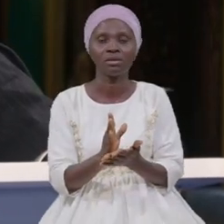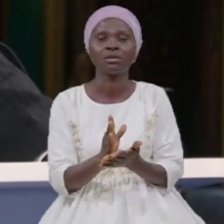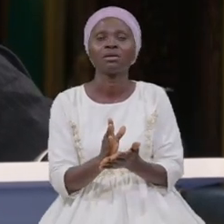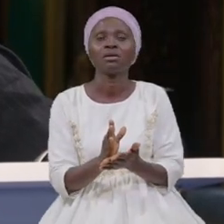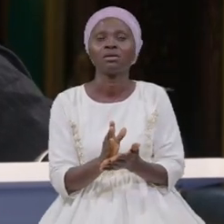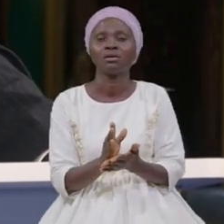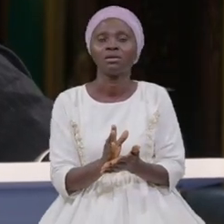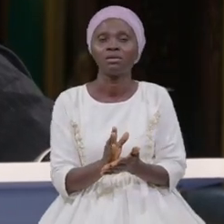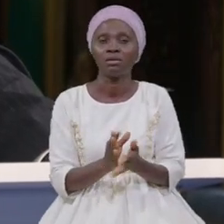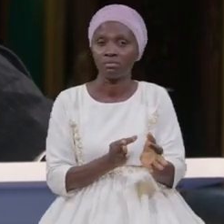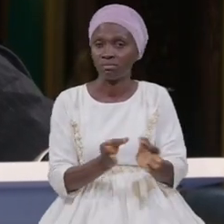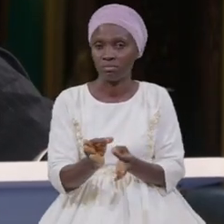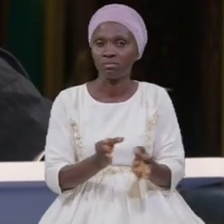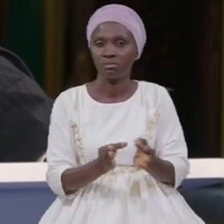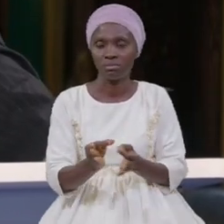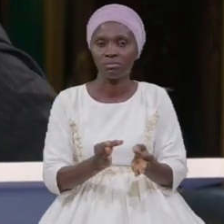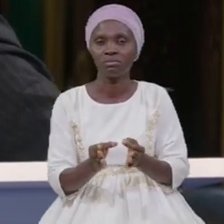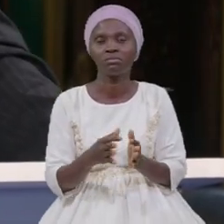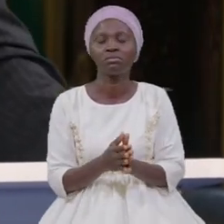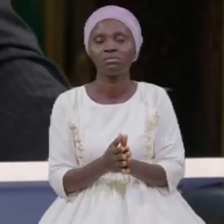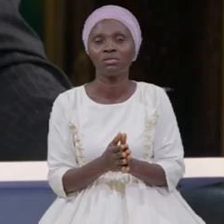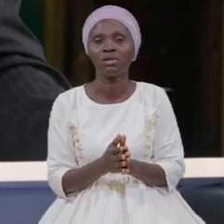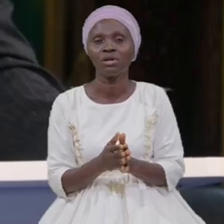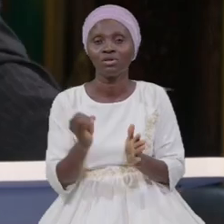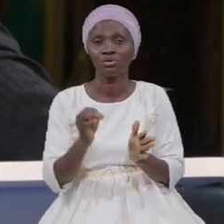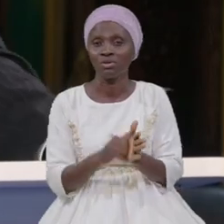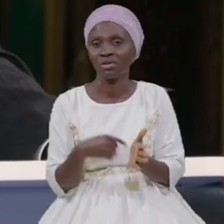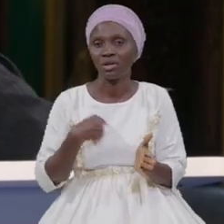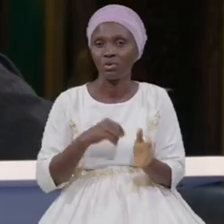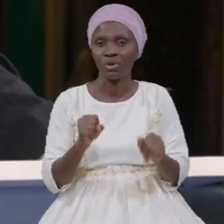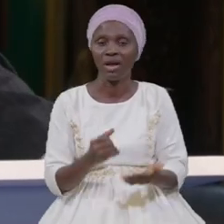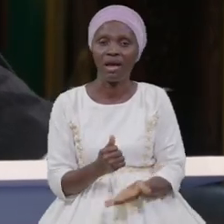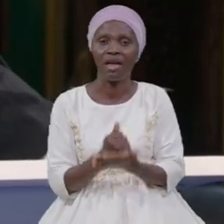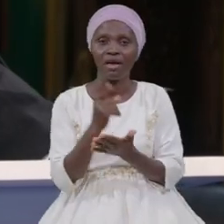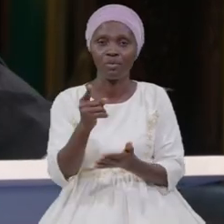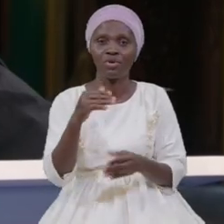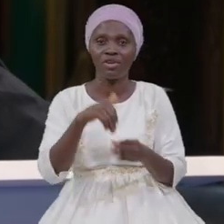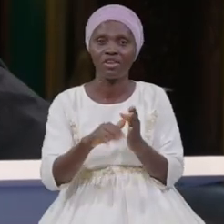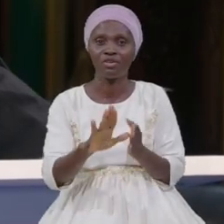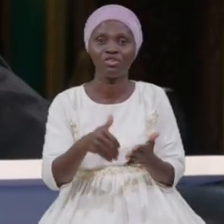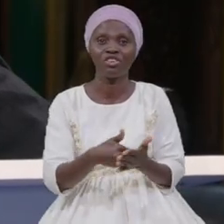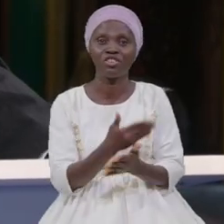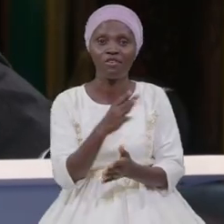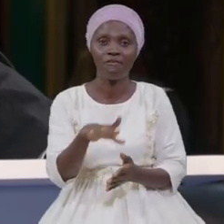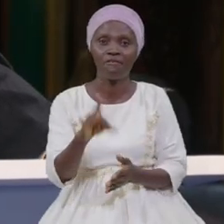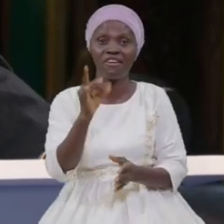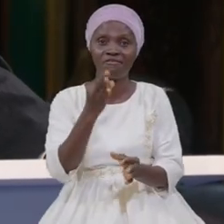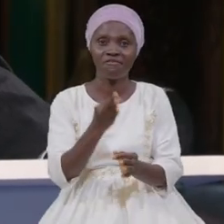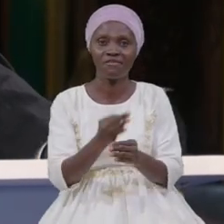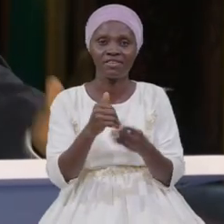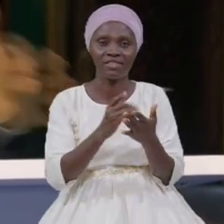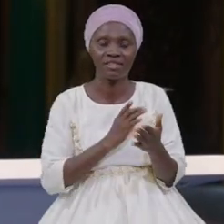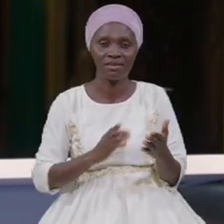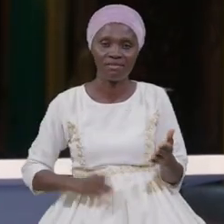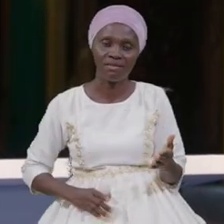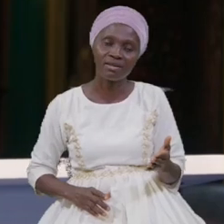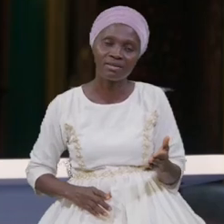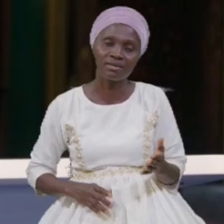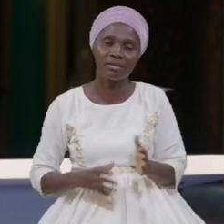nations, occupons-nous rapidement de ceux qui ont levé la main ce soir et qui ont donné leur vie au Seigneur.